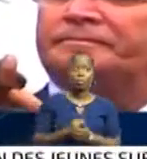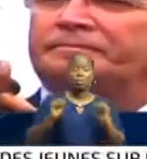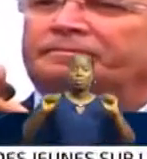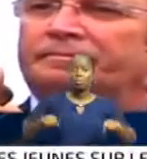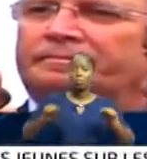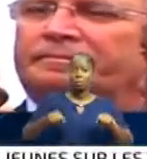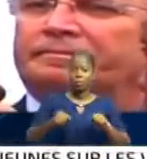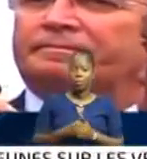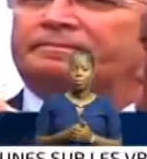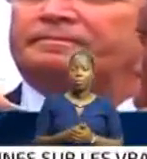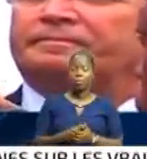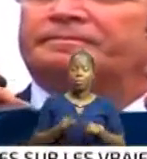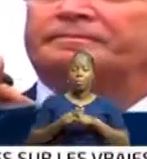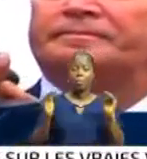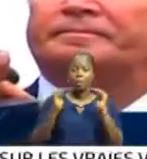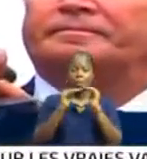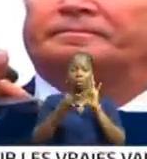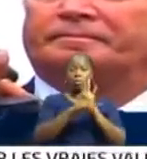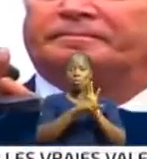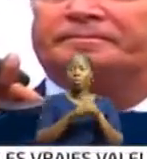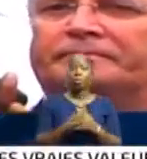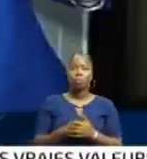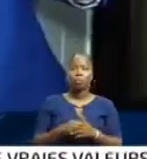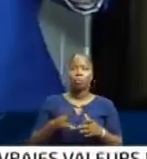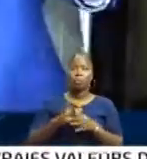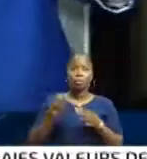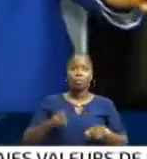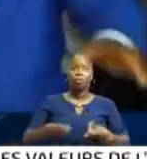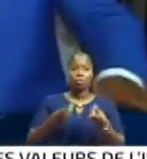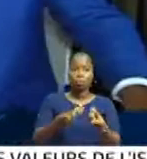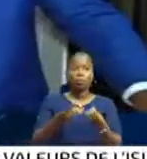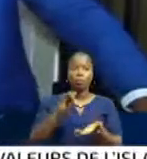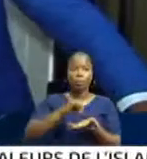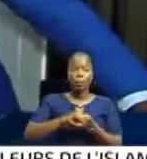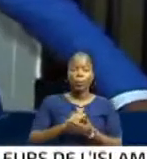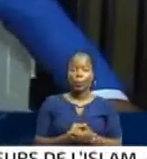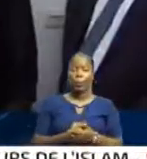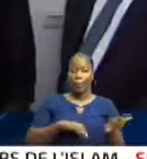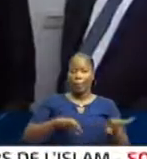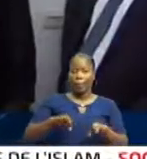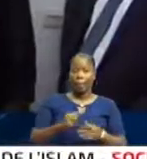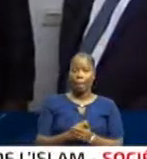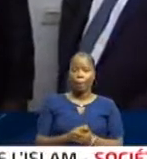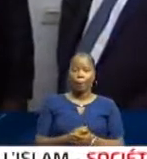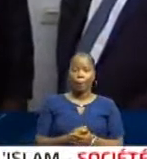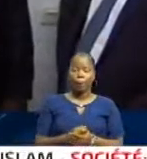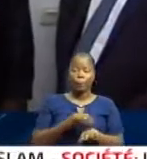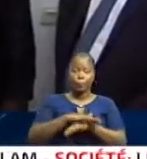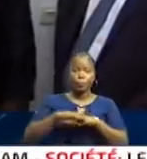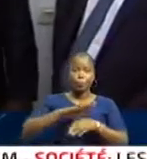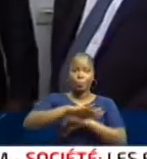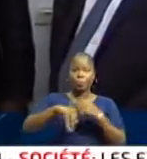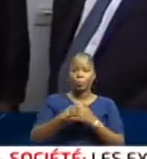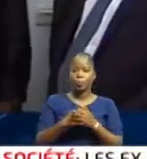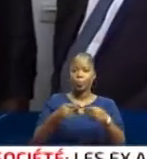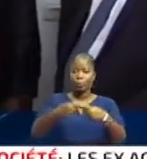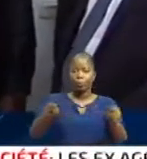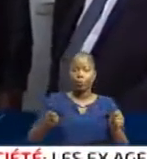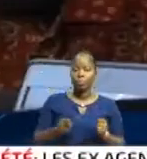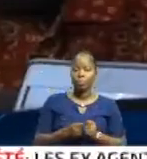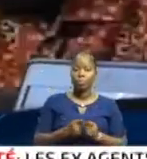mais également la sélection médicale des loges cette initiative sera en expansion sur toute l'étendue du territoire